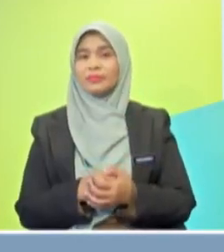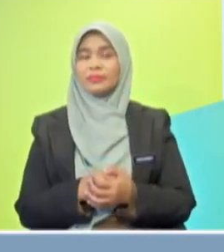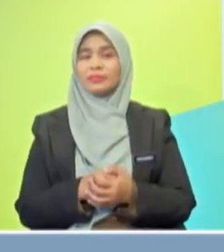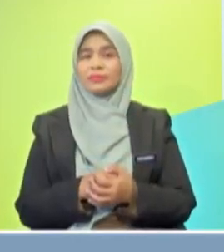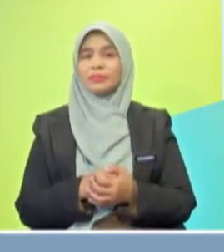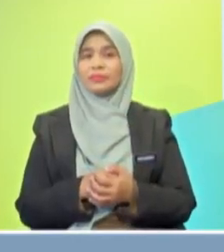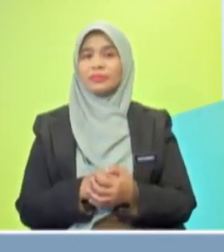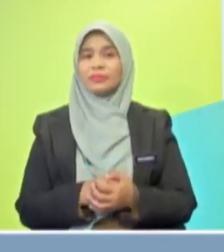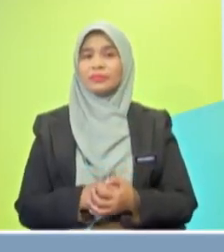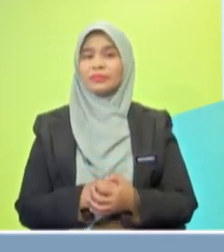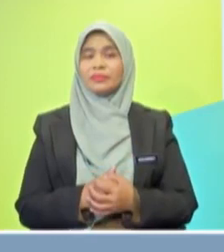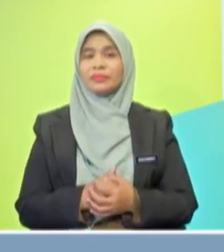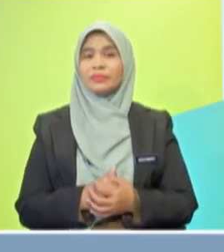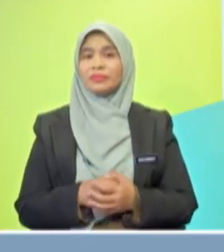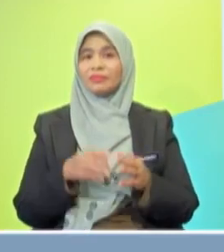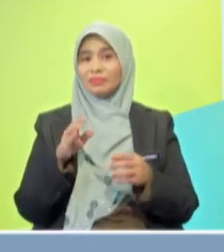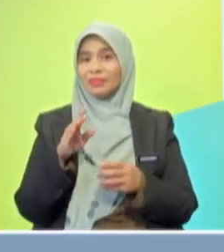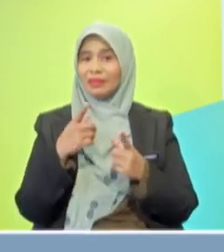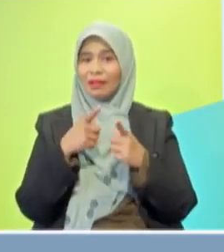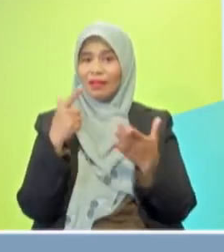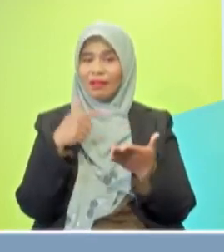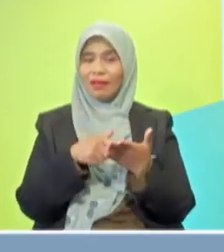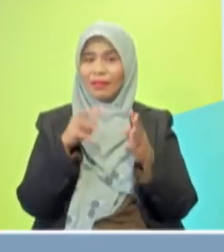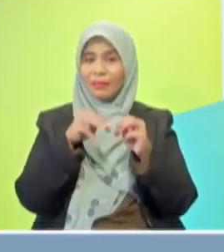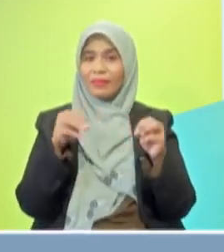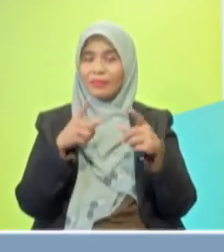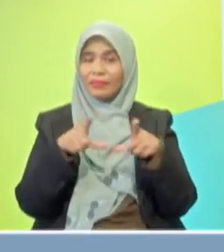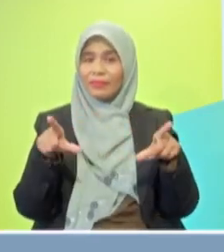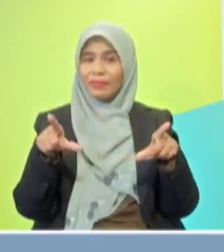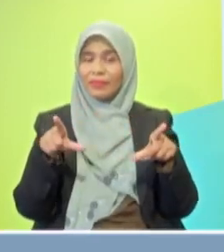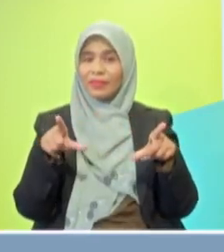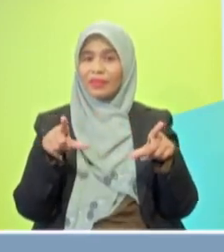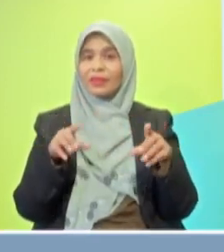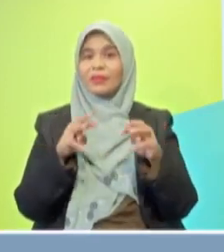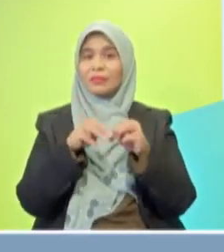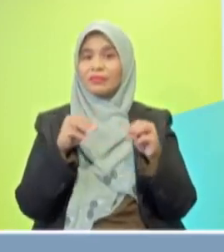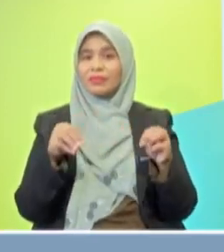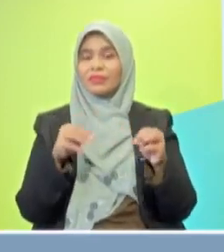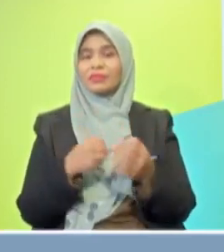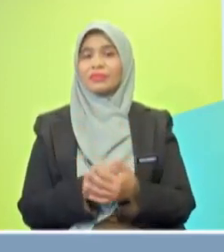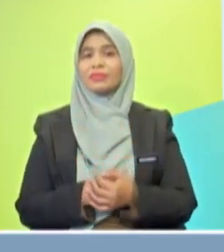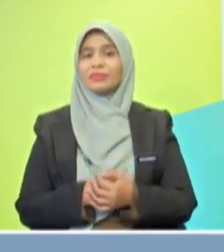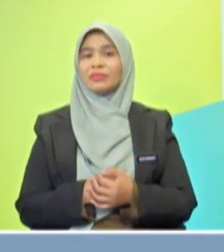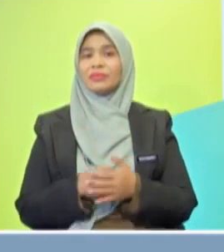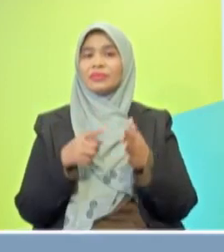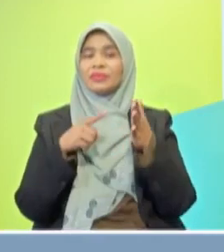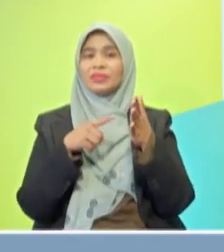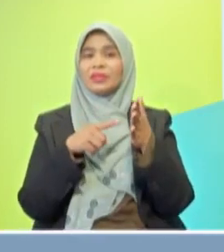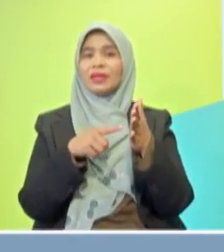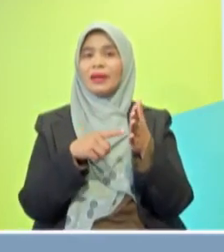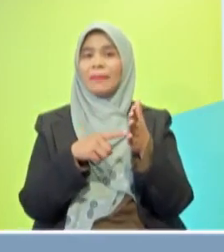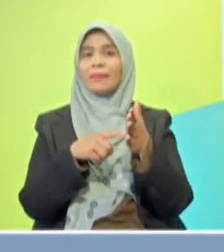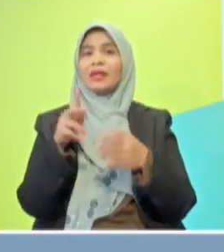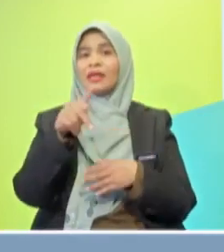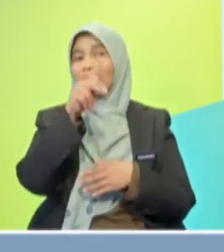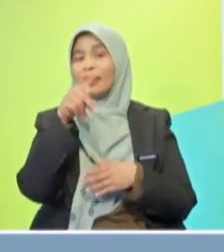Okey, kita tanya murid lain. Ada tak? Okey, sebelum itu Ustazah nak minta murid-murid tunjuk apakah